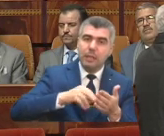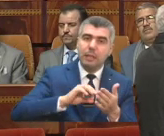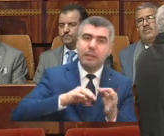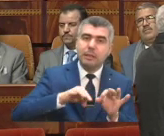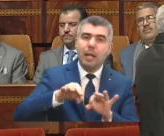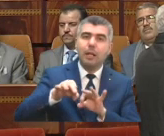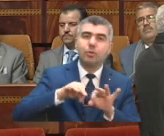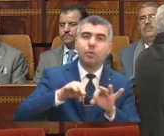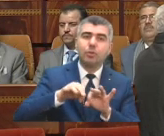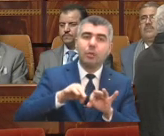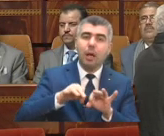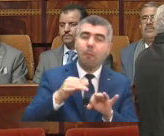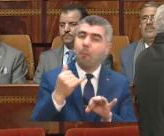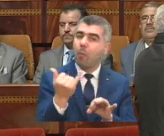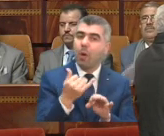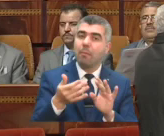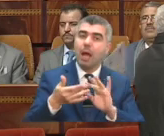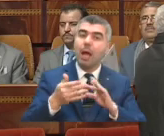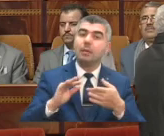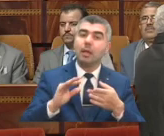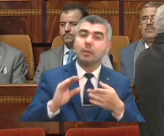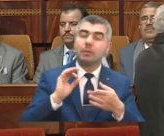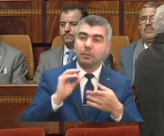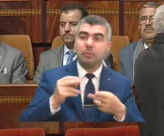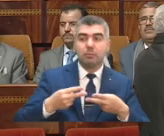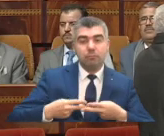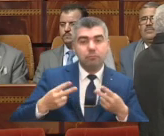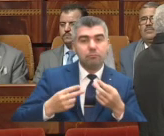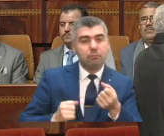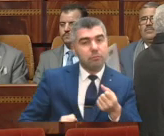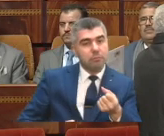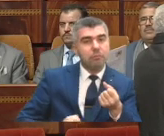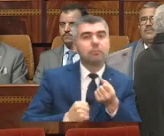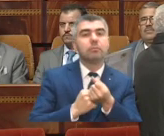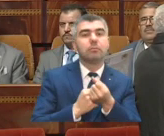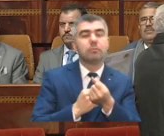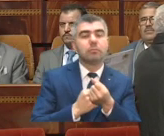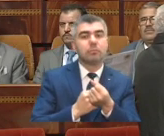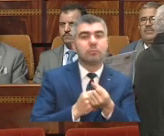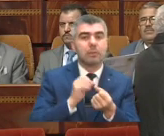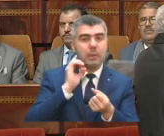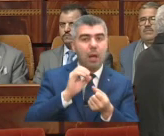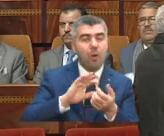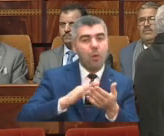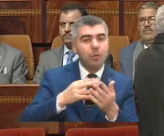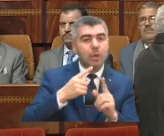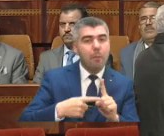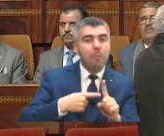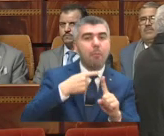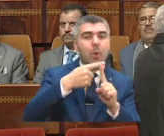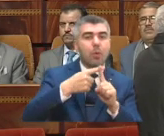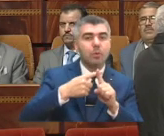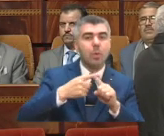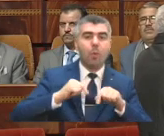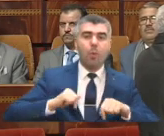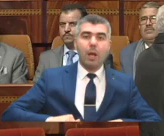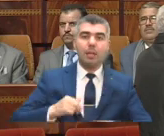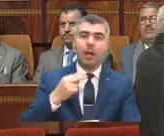إلى الرقمنة اللي كتعتبر دعامة أساسية للابتكار، وهو العنصر الذي أضيف إلى وزارتكم